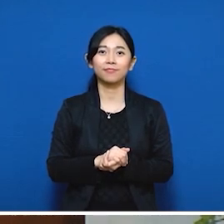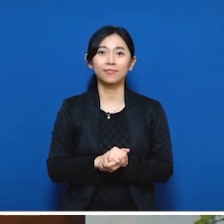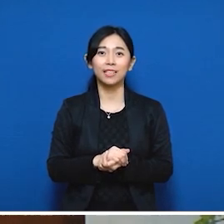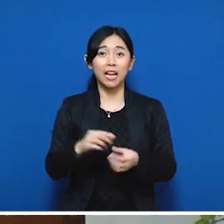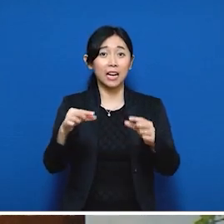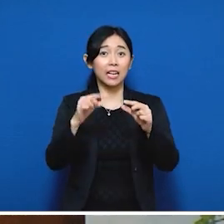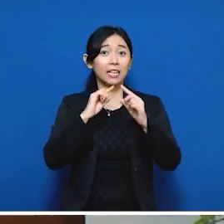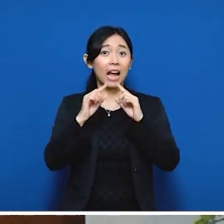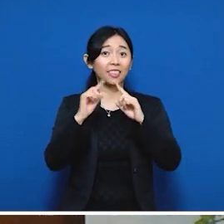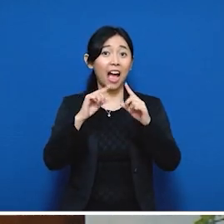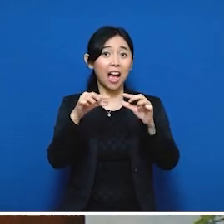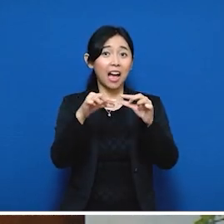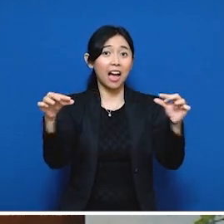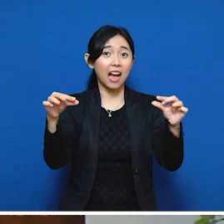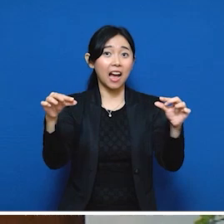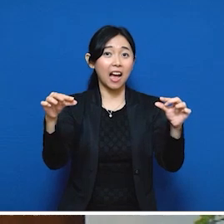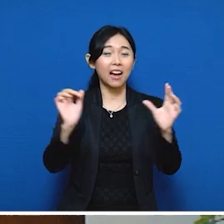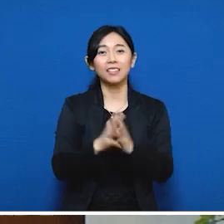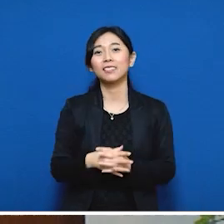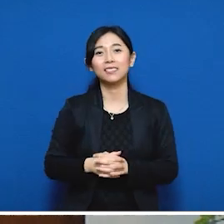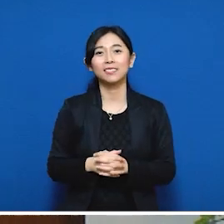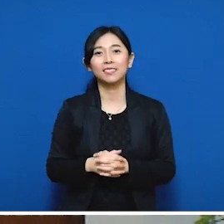merupakan simbol.